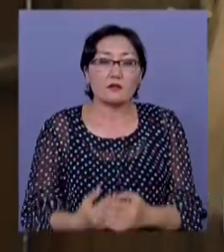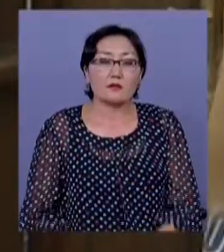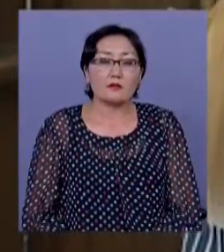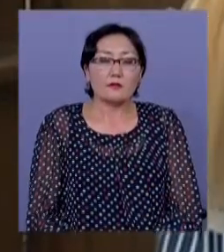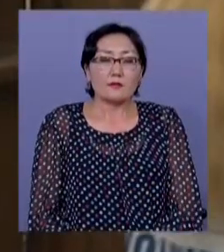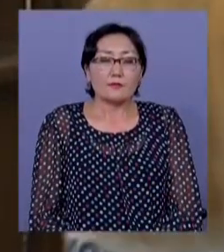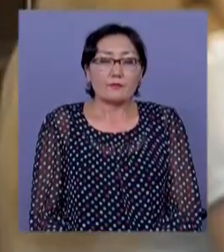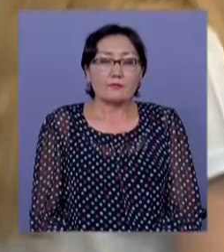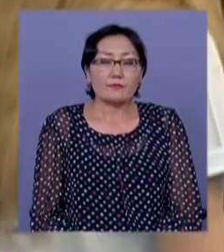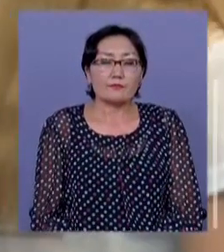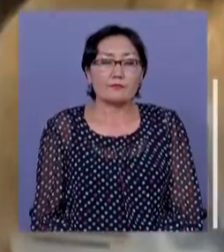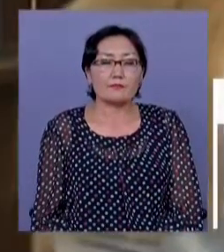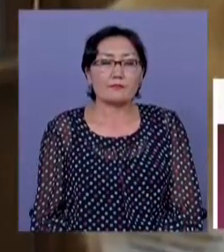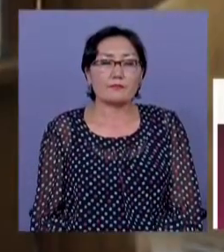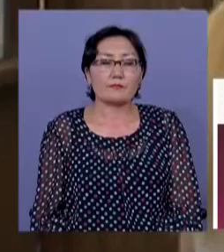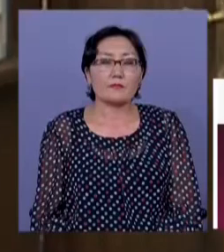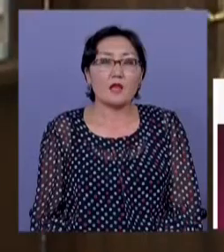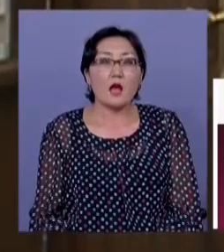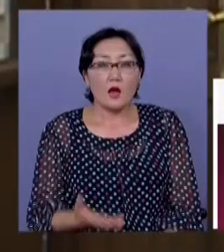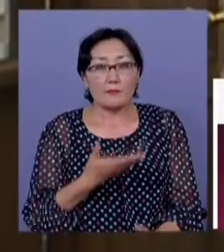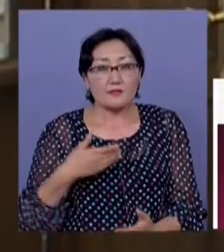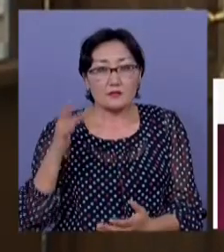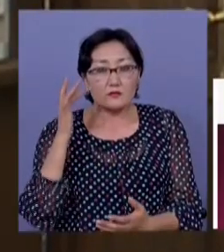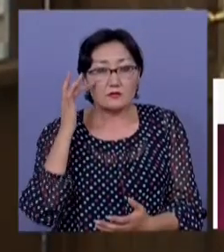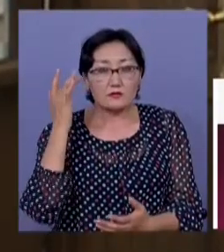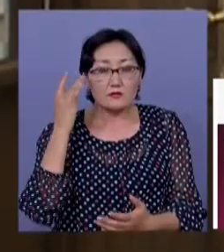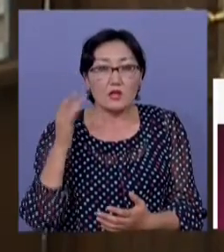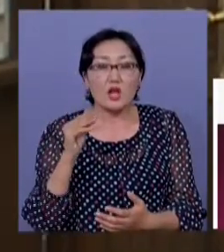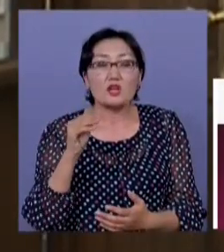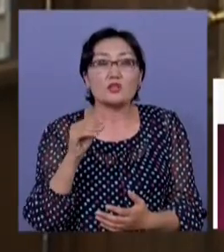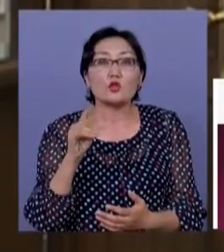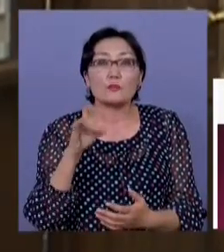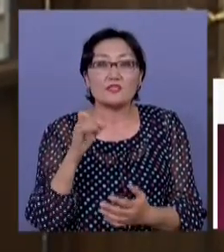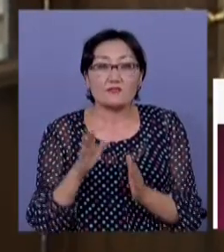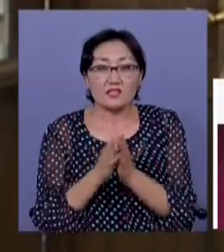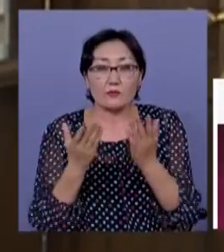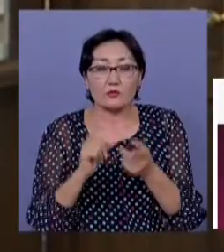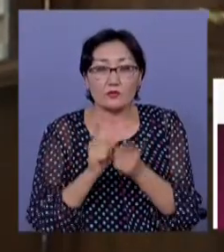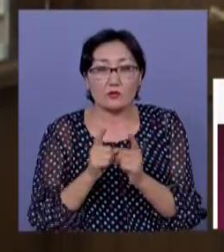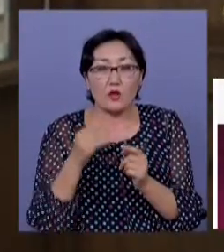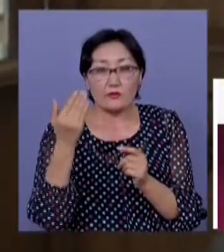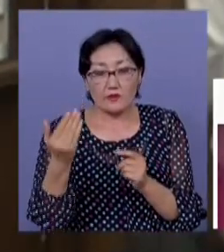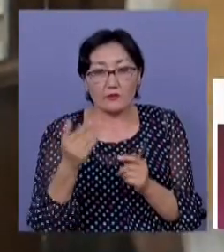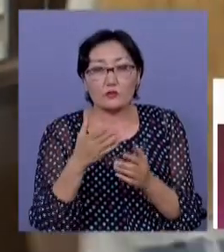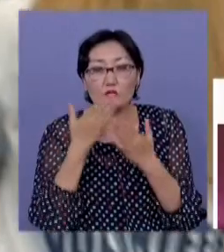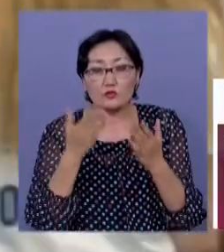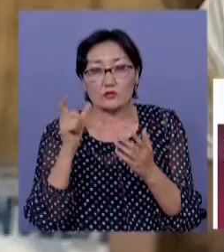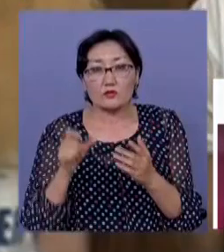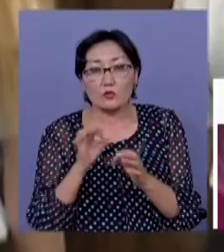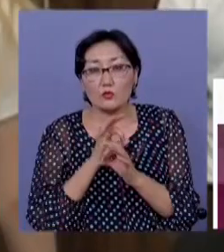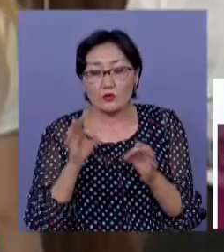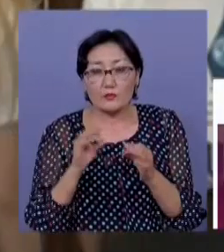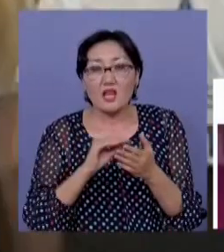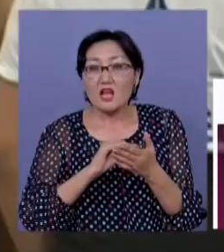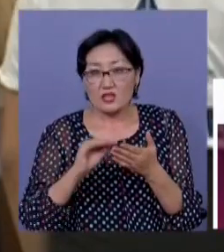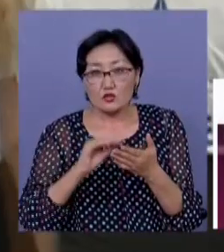Перевели в Америке. Біз Ақшта Абджамал Нұрпейістің кітабын аударғаннан кейін, ондағы оқырмандар осындай керемет жазу бар екеніне